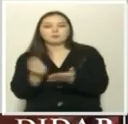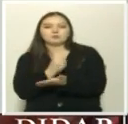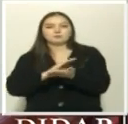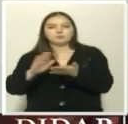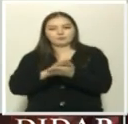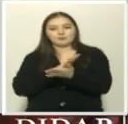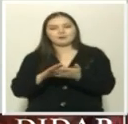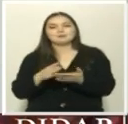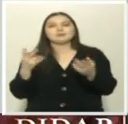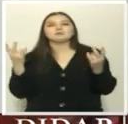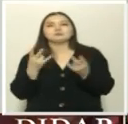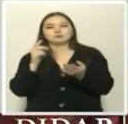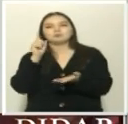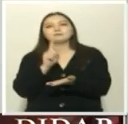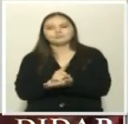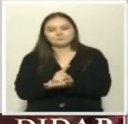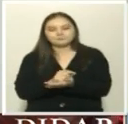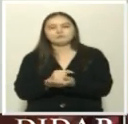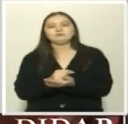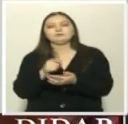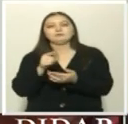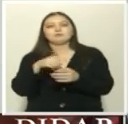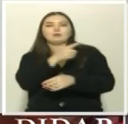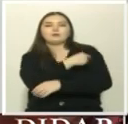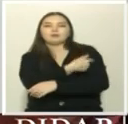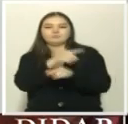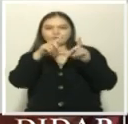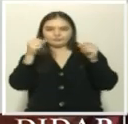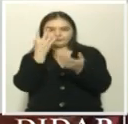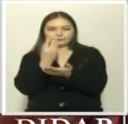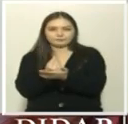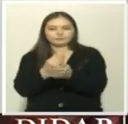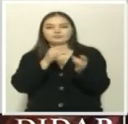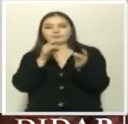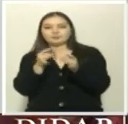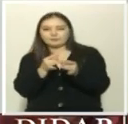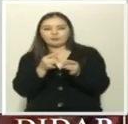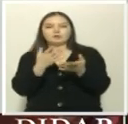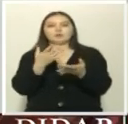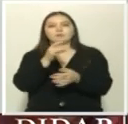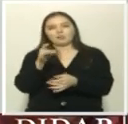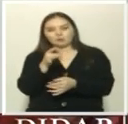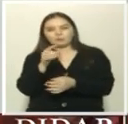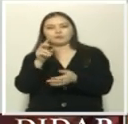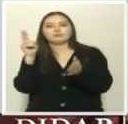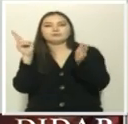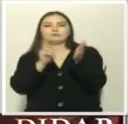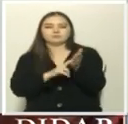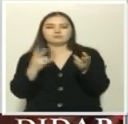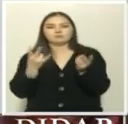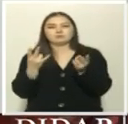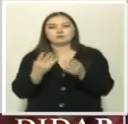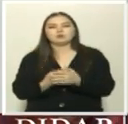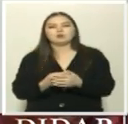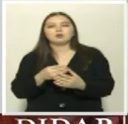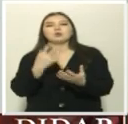лекарственные препараты, должны обратиться непосредственно в поликлинику по прикреплению. Далее врач участковый